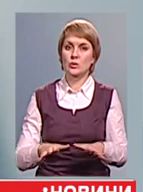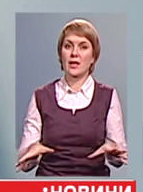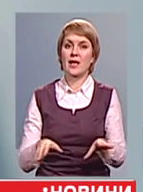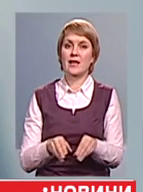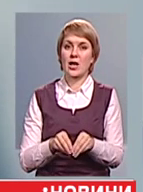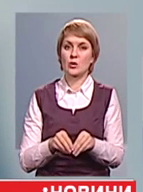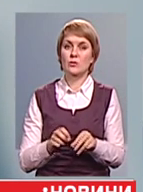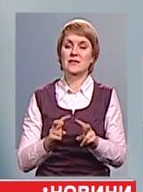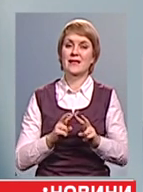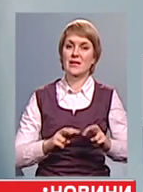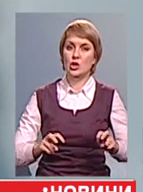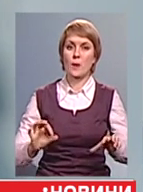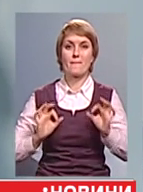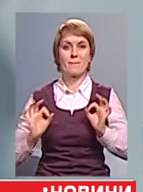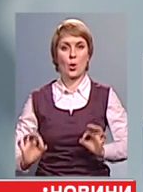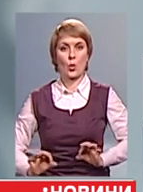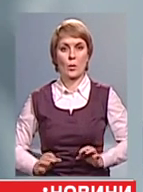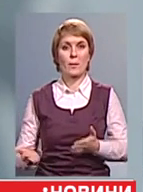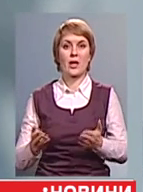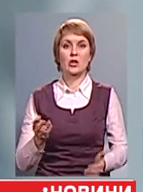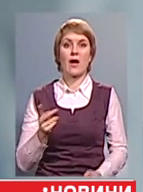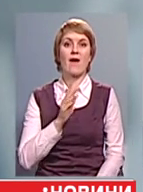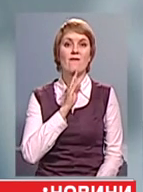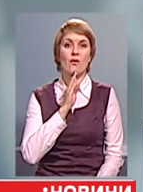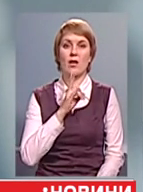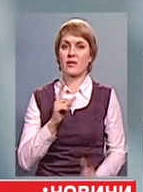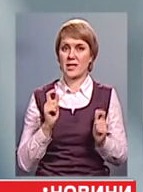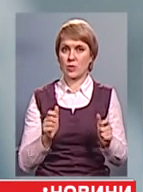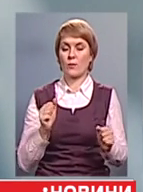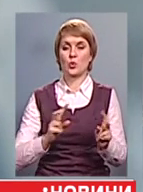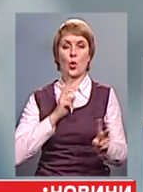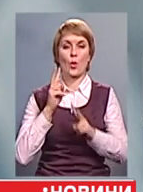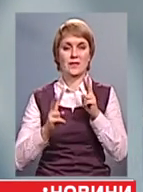разом з слідчим, з прокурором. Якщо вона не згодна, вона має право оскаржити його дії.